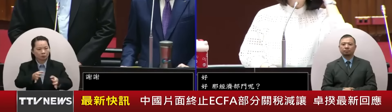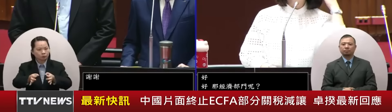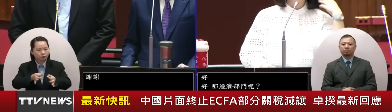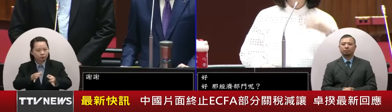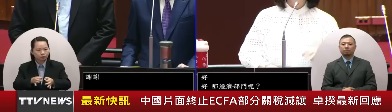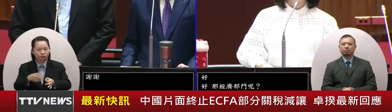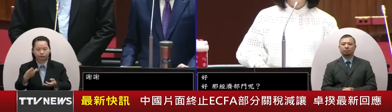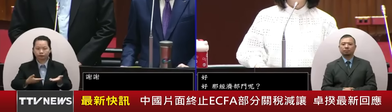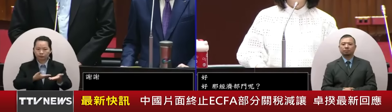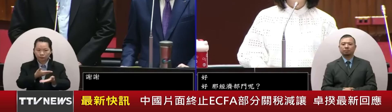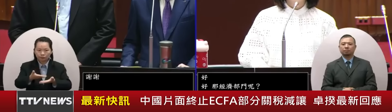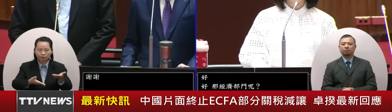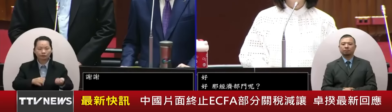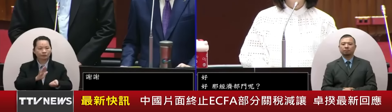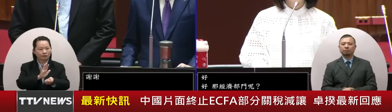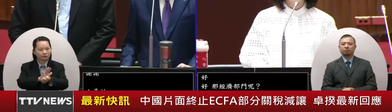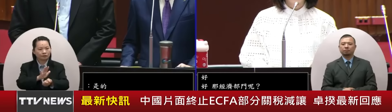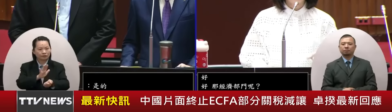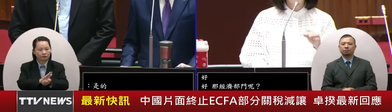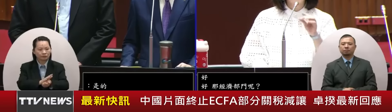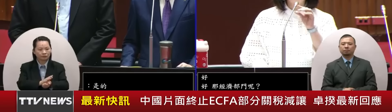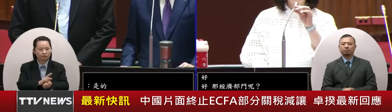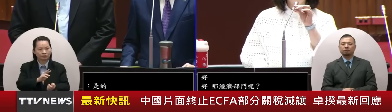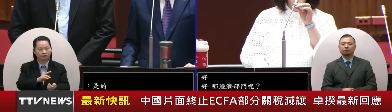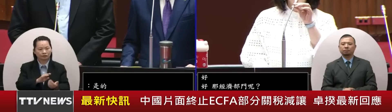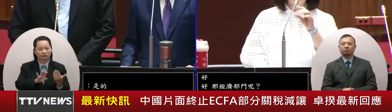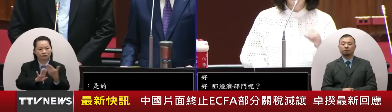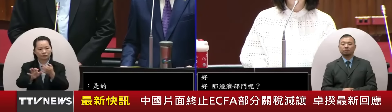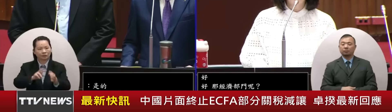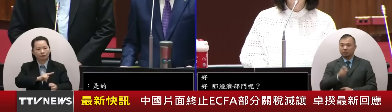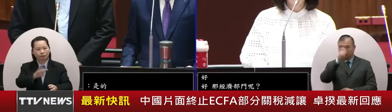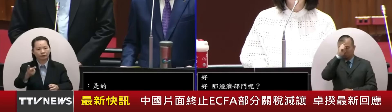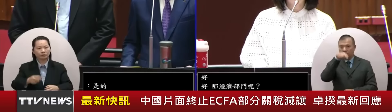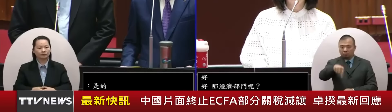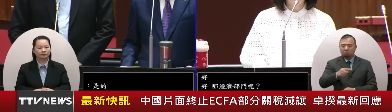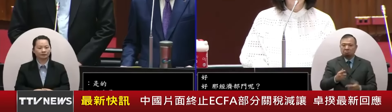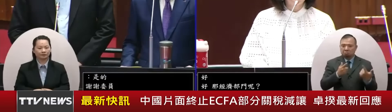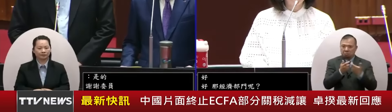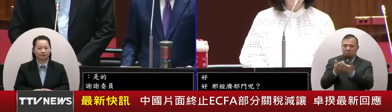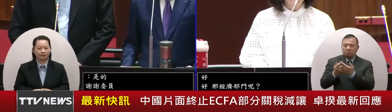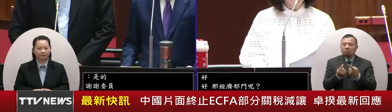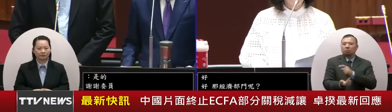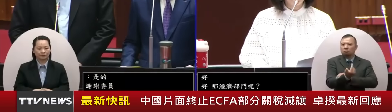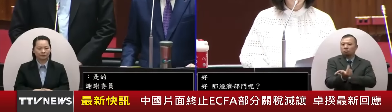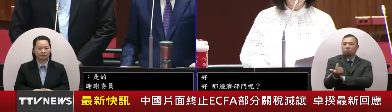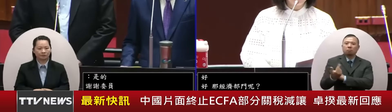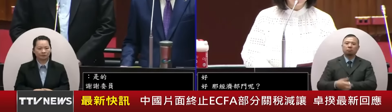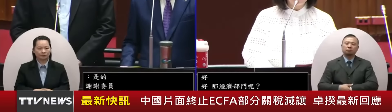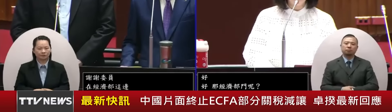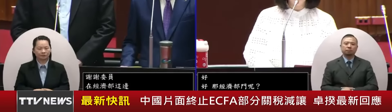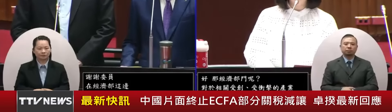分的沟通，然后协助他们转移市场， 快速启动好吗？快速启动好吗？ 好好， 谢谢几位的答复。